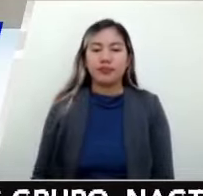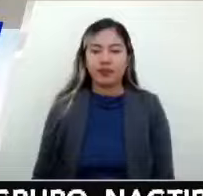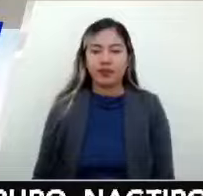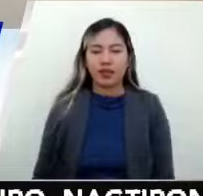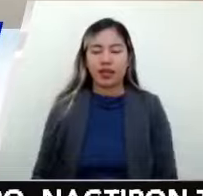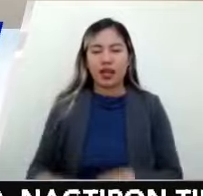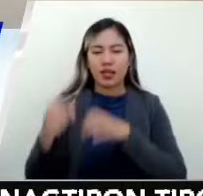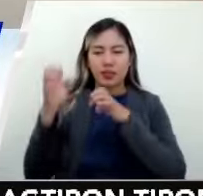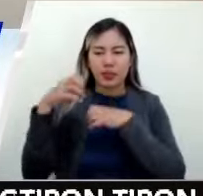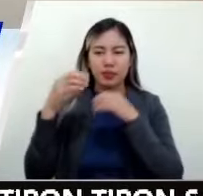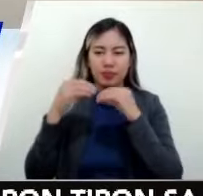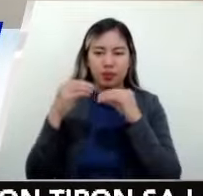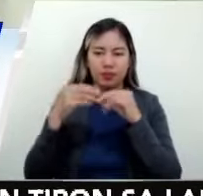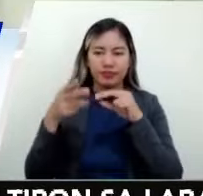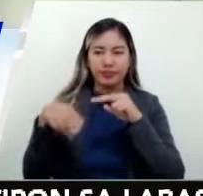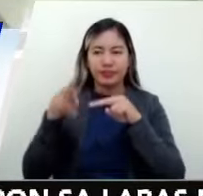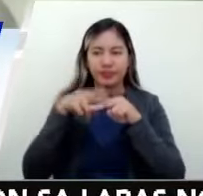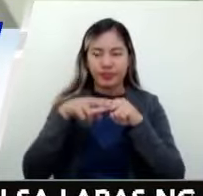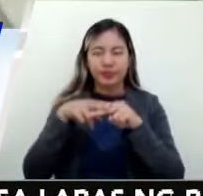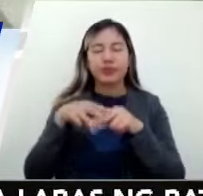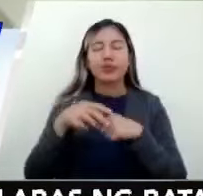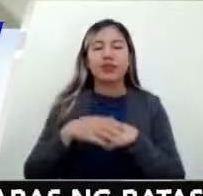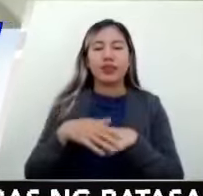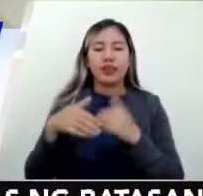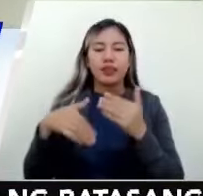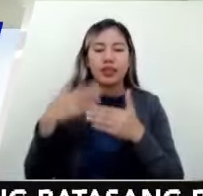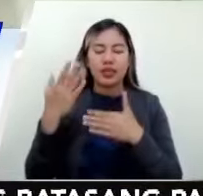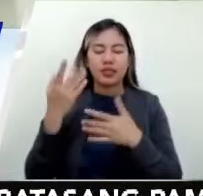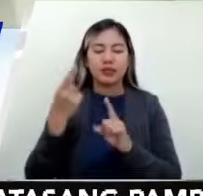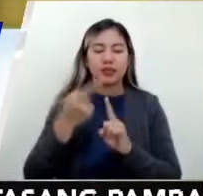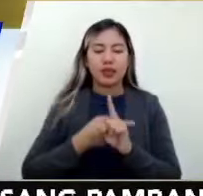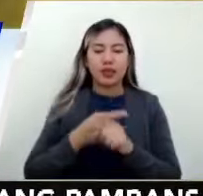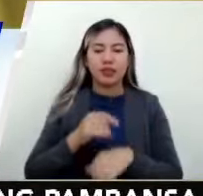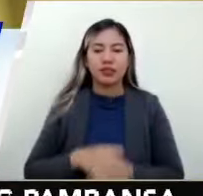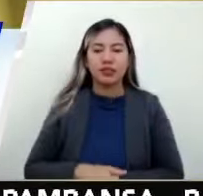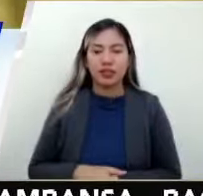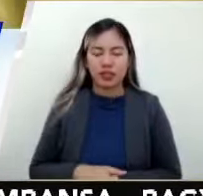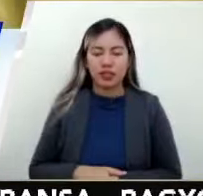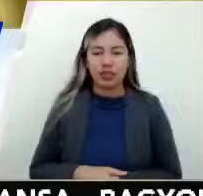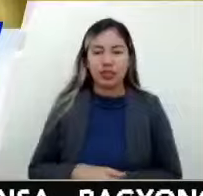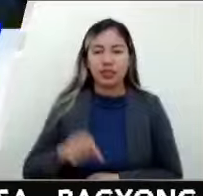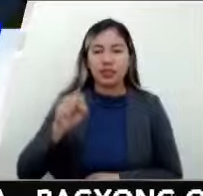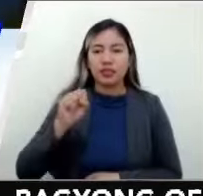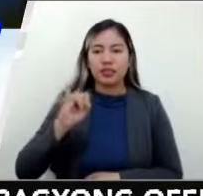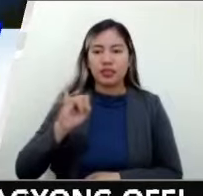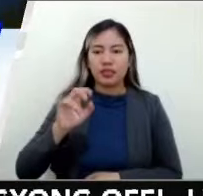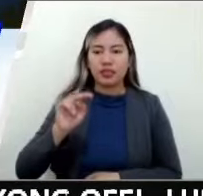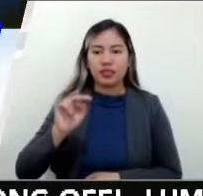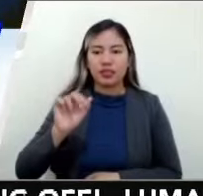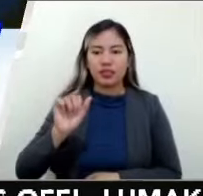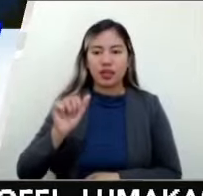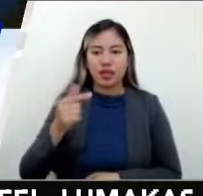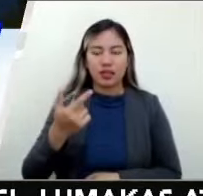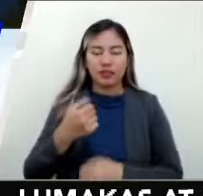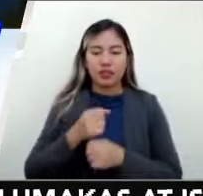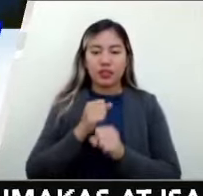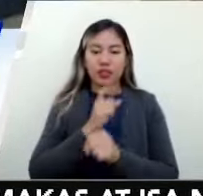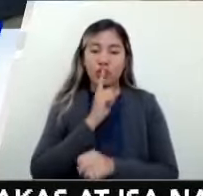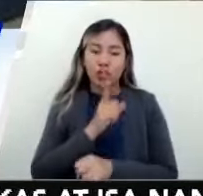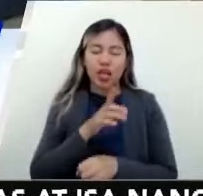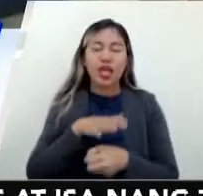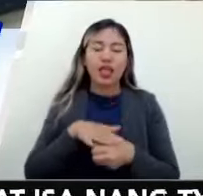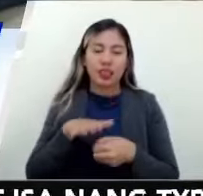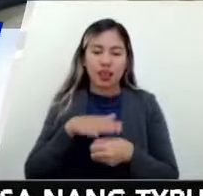sa susunod na buwan. Tiniyak ng Samahang Industriya ng Agrikultura o SINAG na sapat ang supply ng itlog